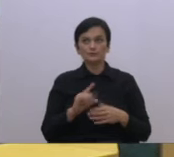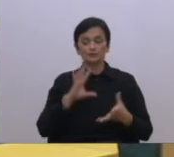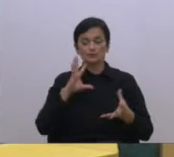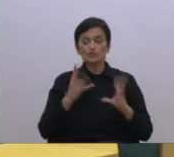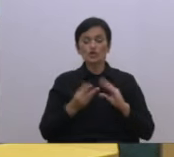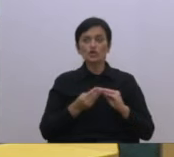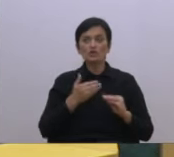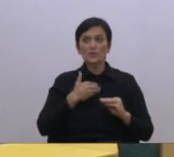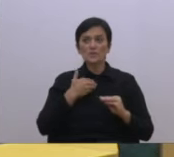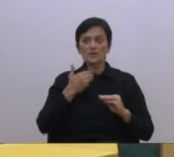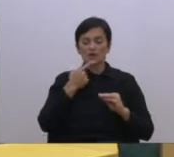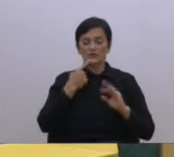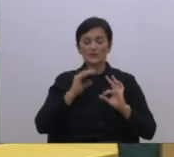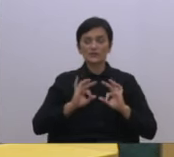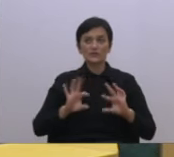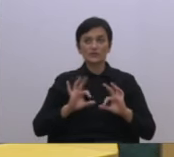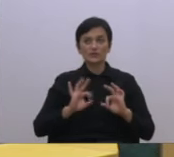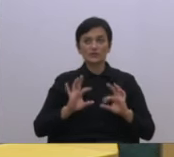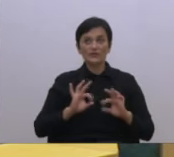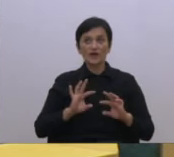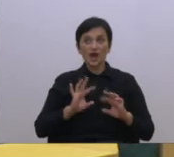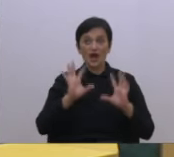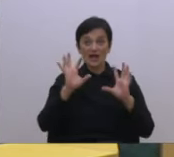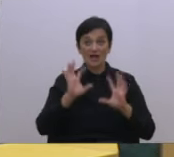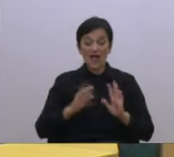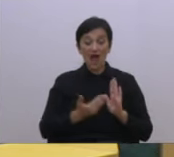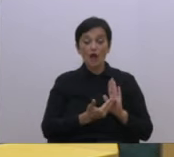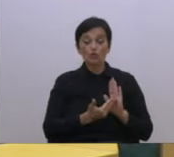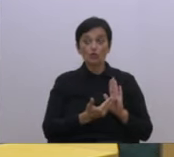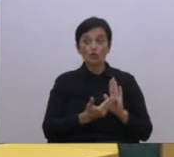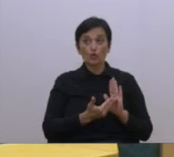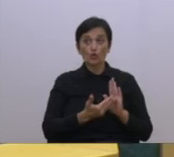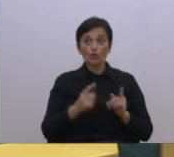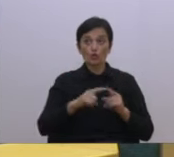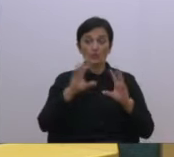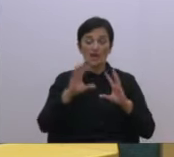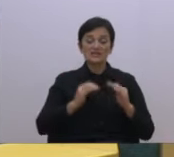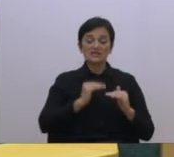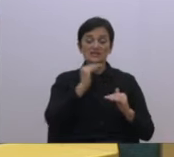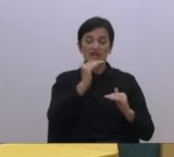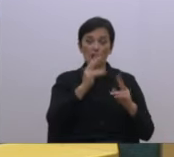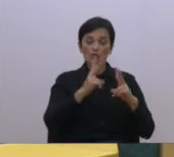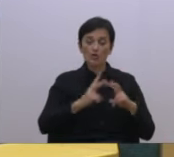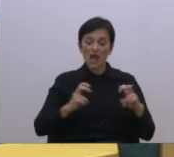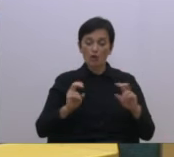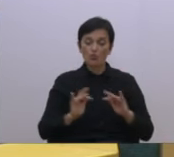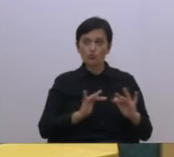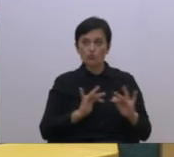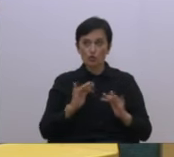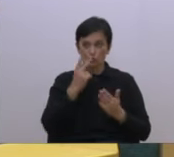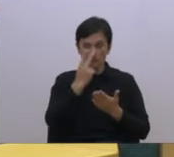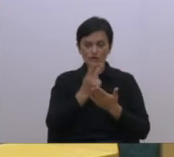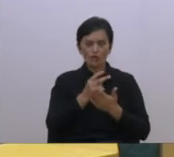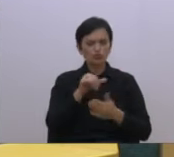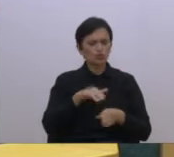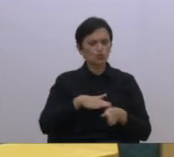შეჯამებისთვის მინდა ვთქვა, რომ ამ კანონს რაც შეეხება, ჩვენ როგორც საკონსტიტუციო განხილვის პროცესში ვნახეთ, რომ მას აქვს